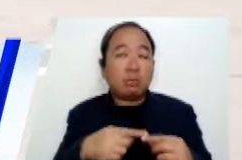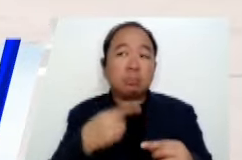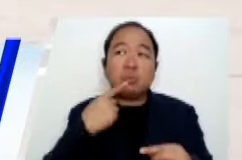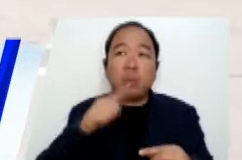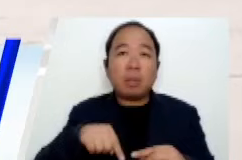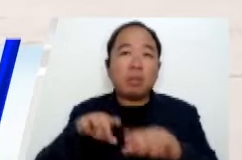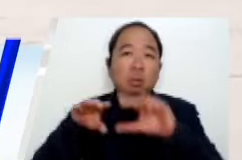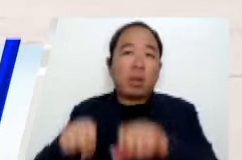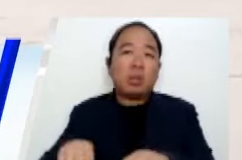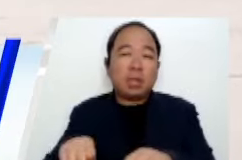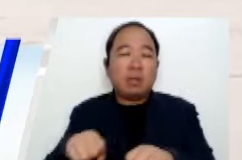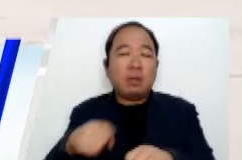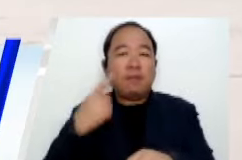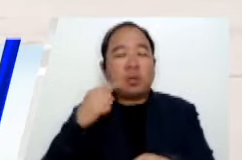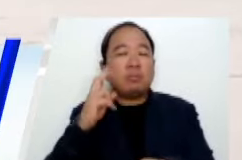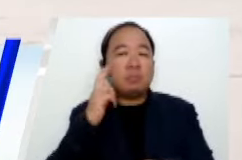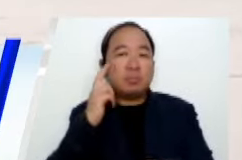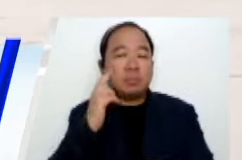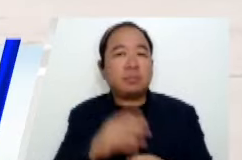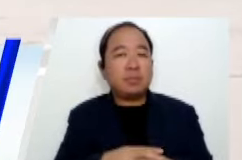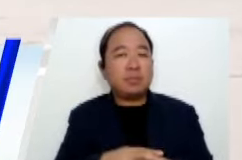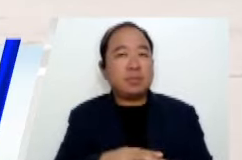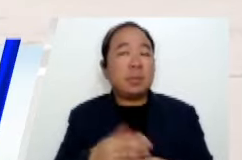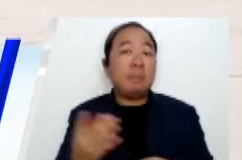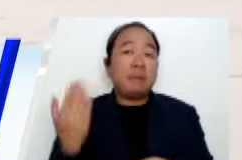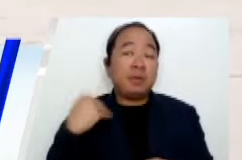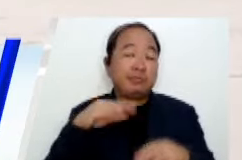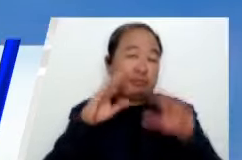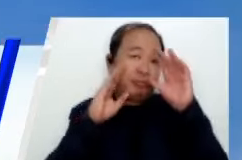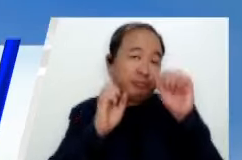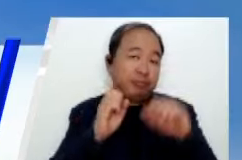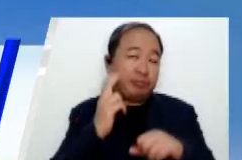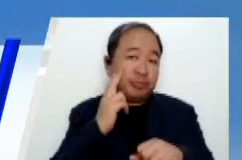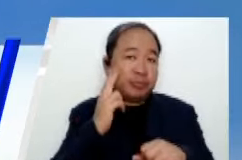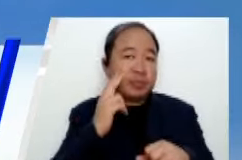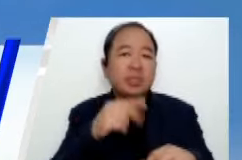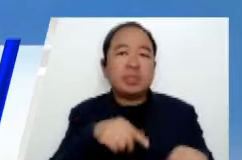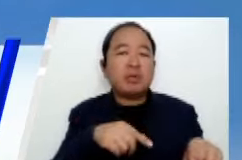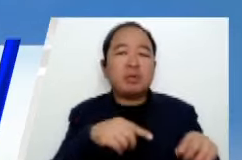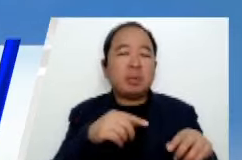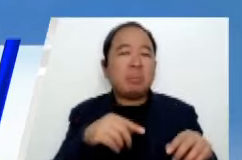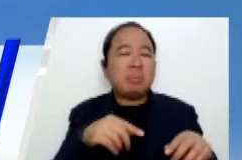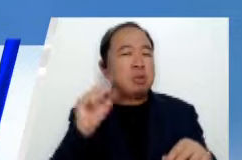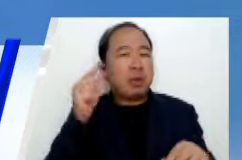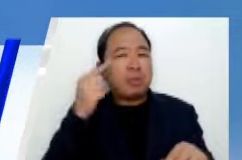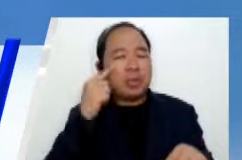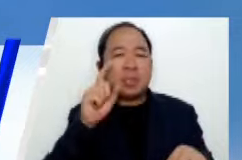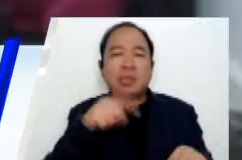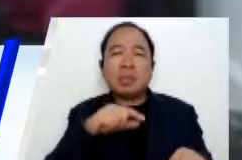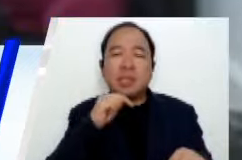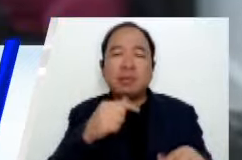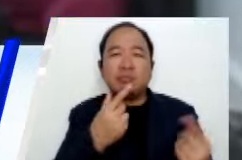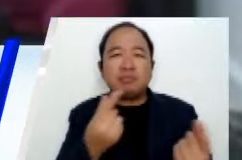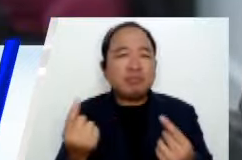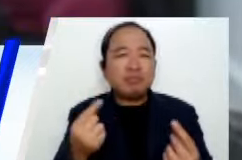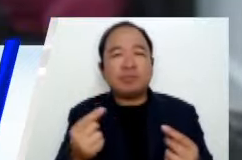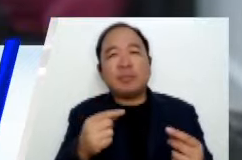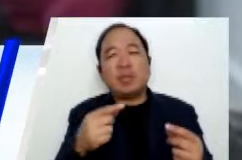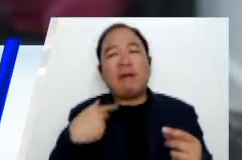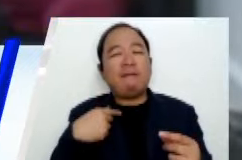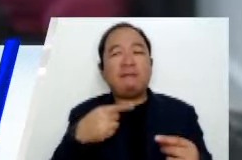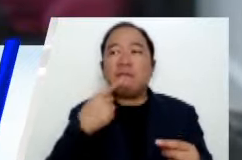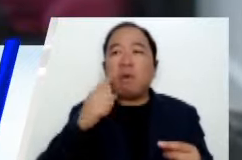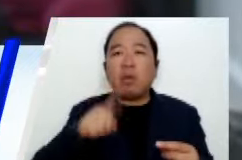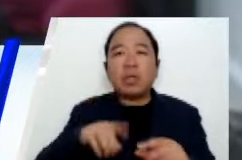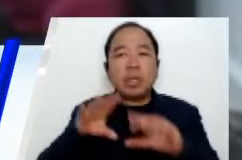ang dating sinabi ng Pangulo na hindi dapat ipatupad ng pamahalaan ang warrant of arrest mula sa ICC. Kasi aware